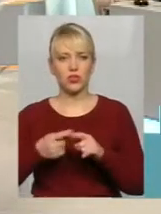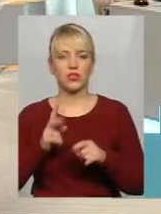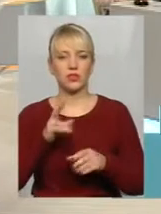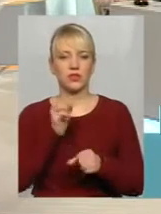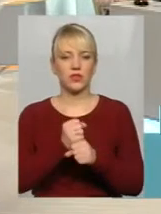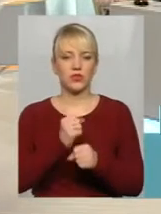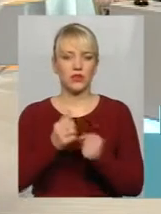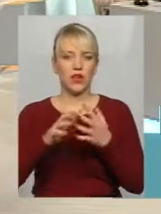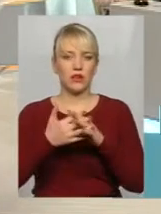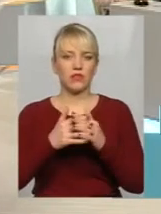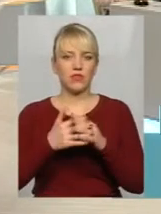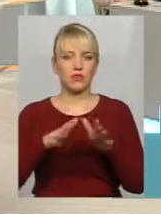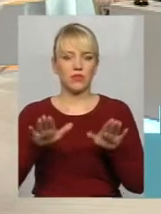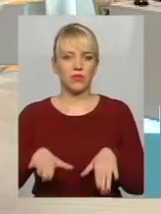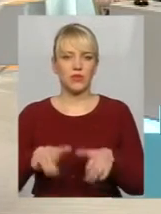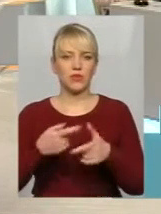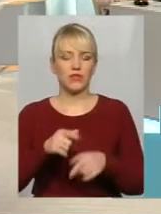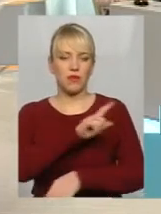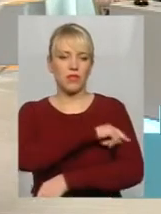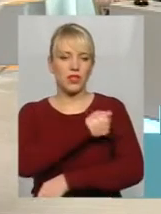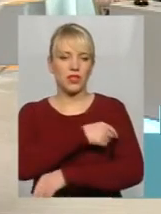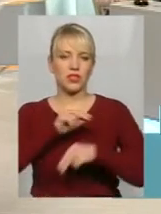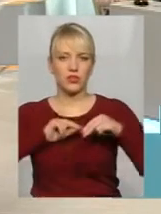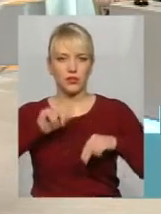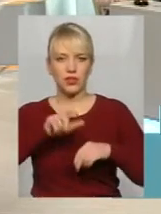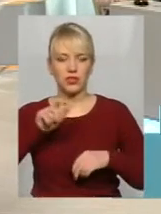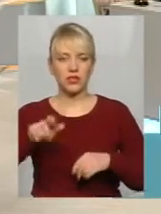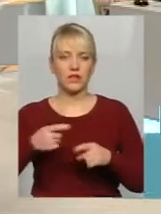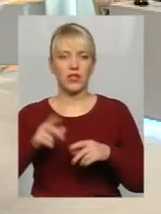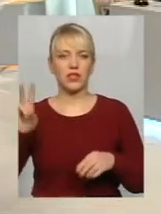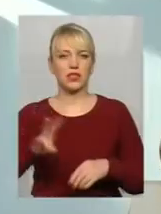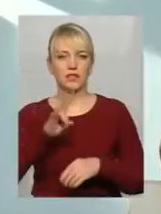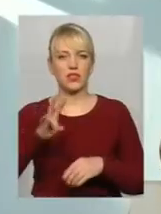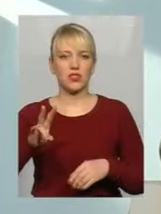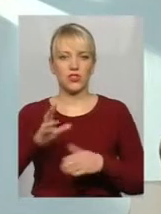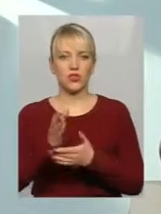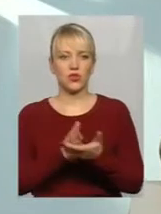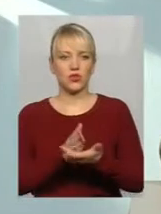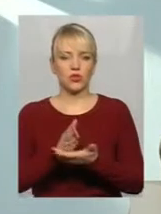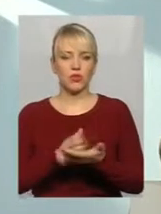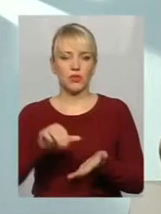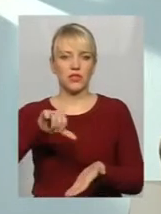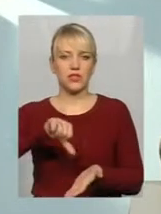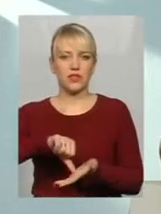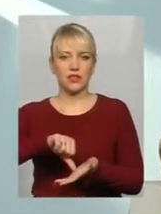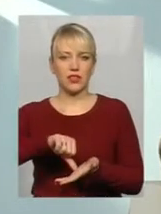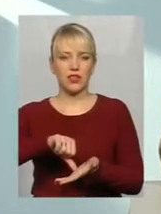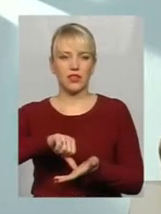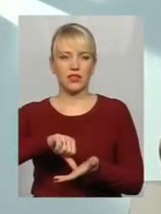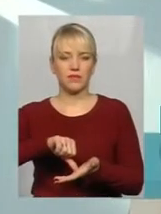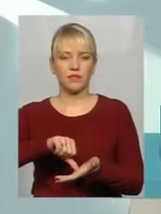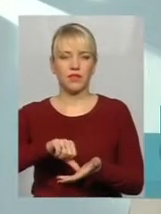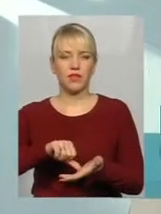сільській місцевості з повним навантажем, медичні працівники, священнослужителі, працівники,